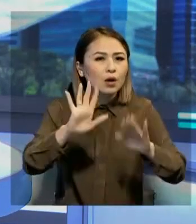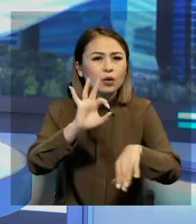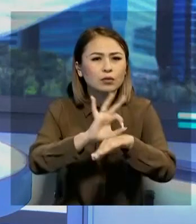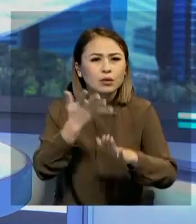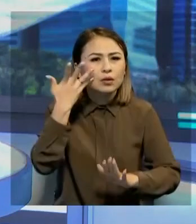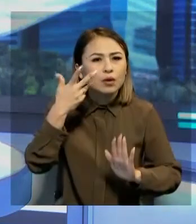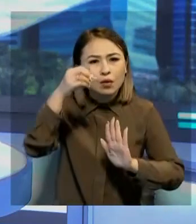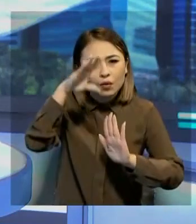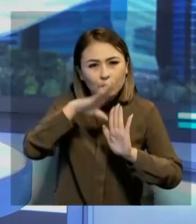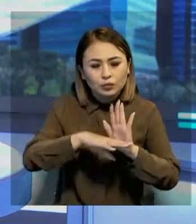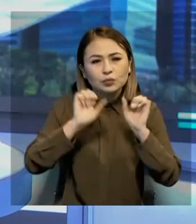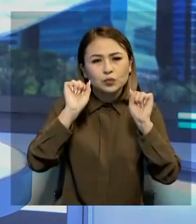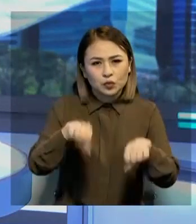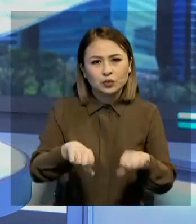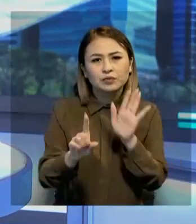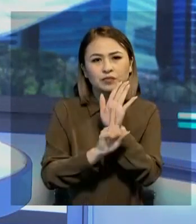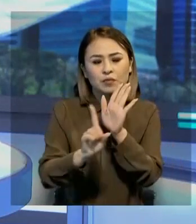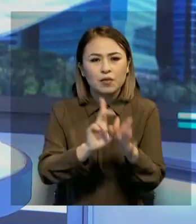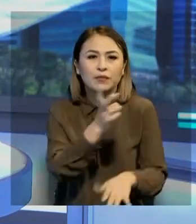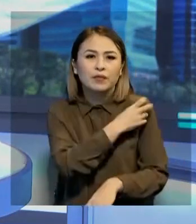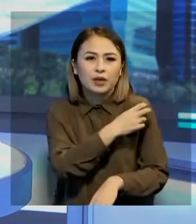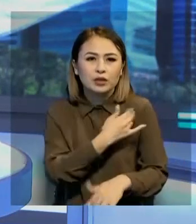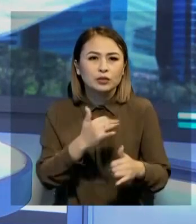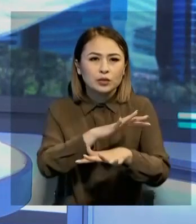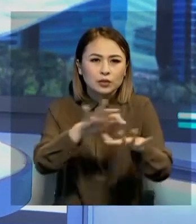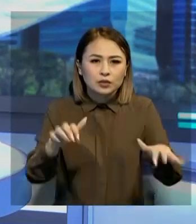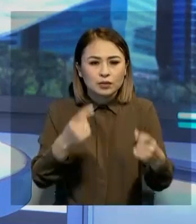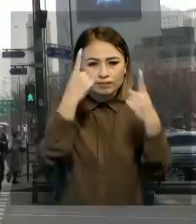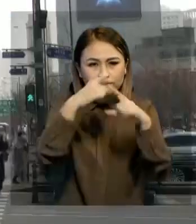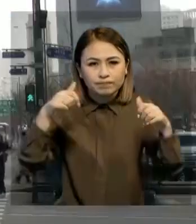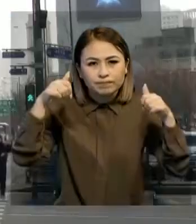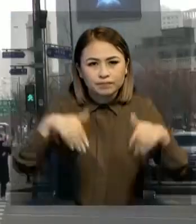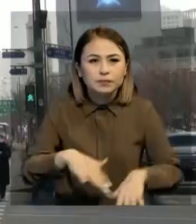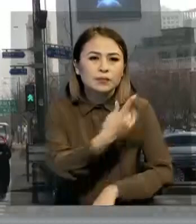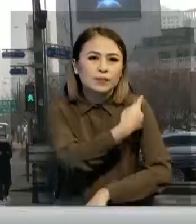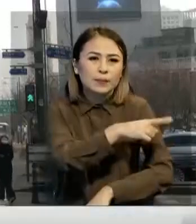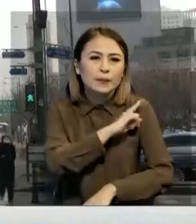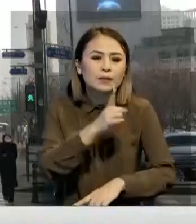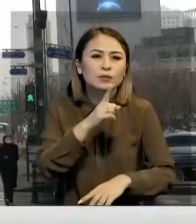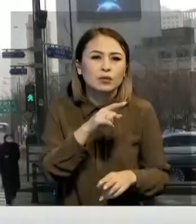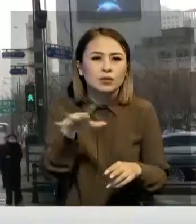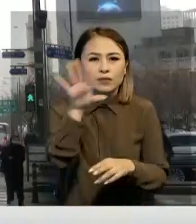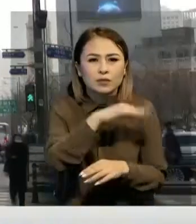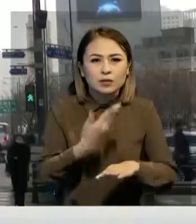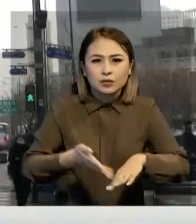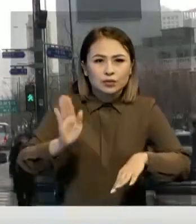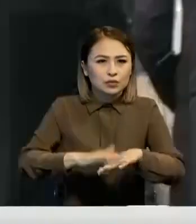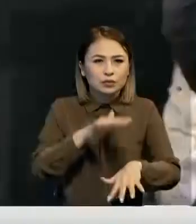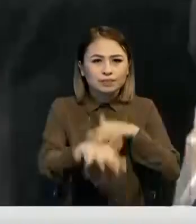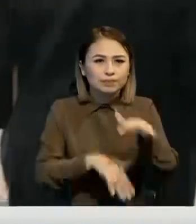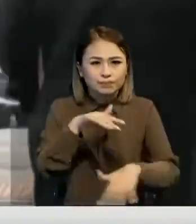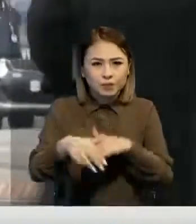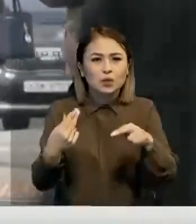ауру асқынған кезде ғана жүгінуге болады. Жуырда ел билігі осында қаулы қабылдады. Бұл ауруханаларға түсетін жүктемені азайту мақсатында